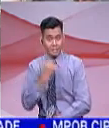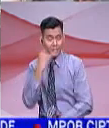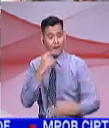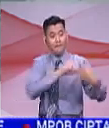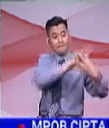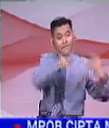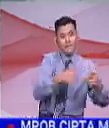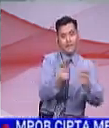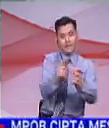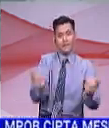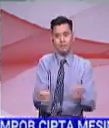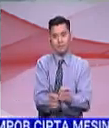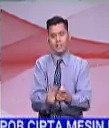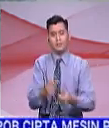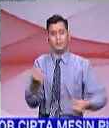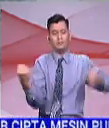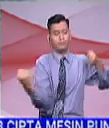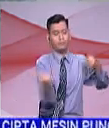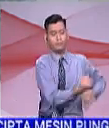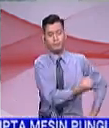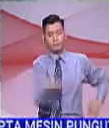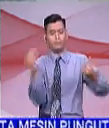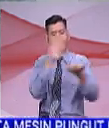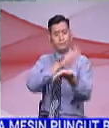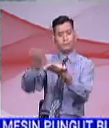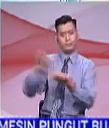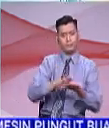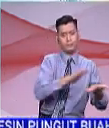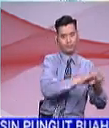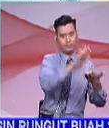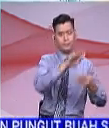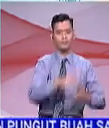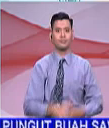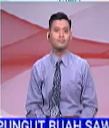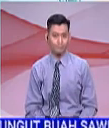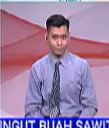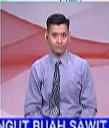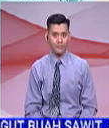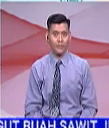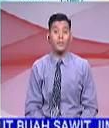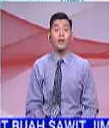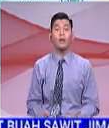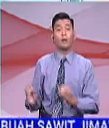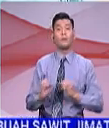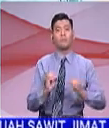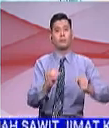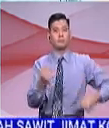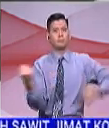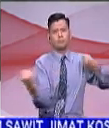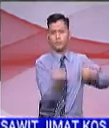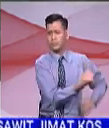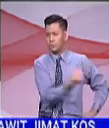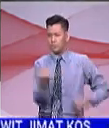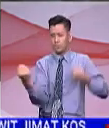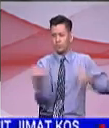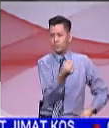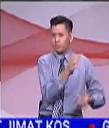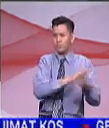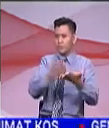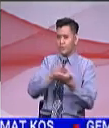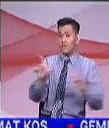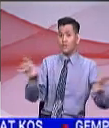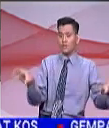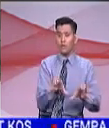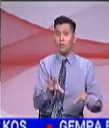Ketua Balai Bomba dan Penyelamat Zon 3 Kelang, Hussein Abdul Rahman berkata, operasi semburan nyah kuman itu